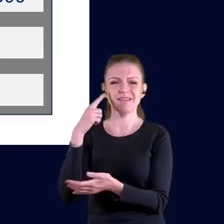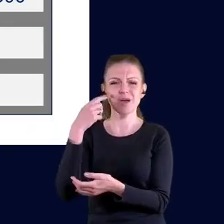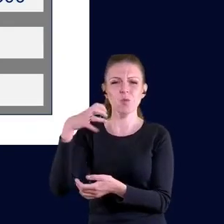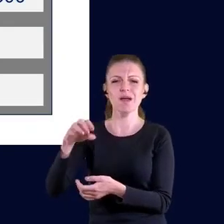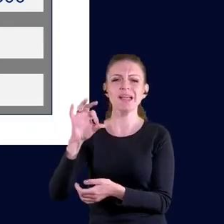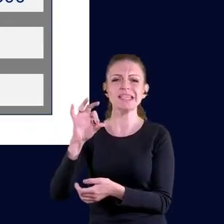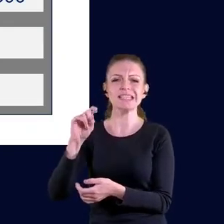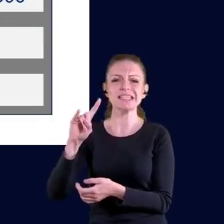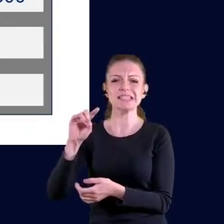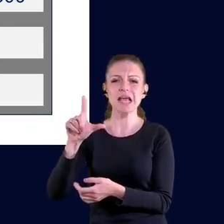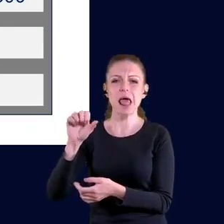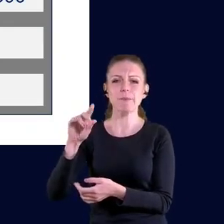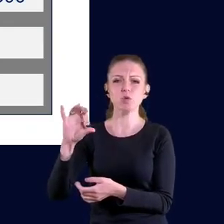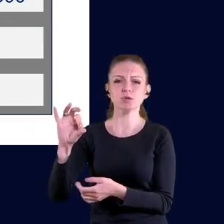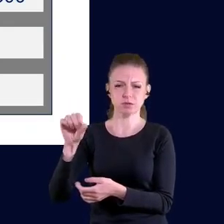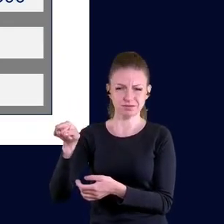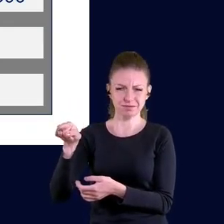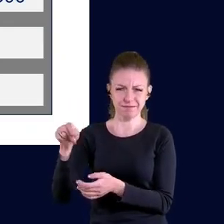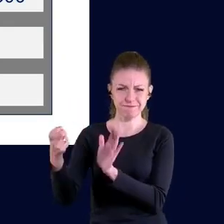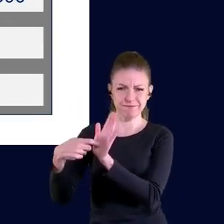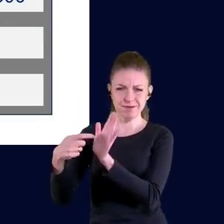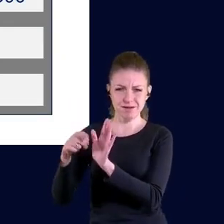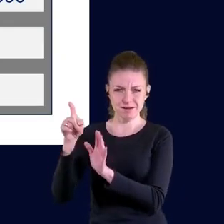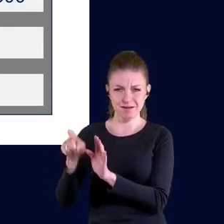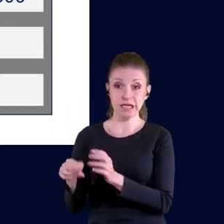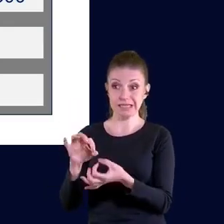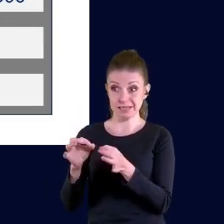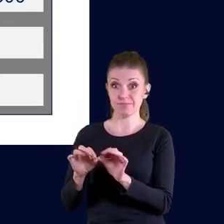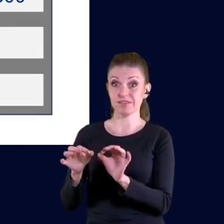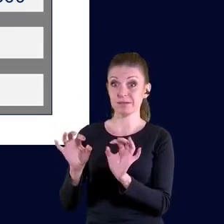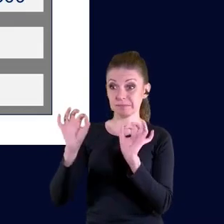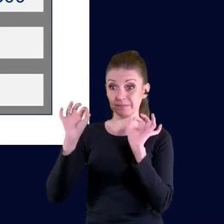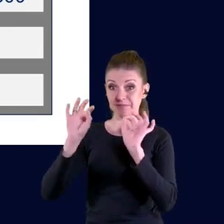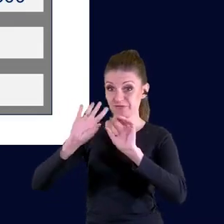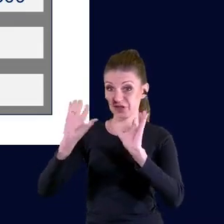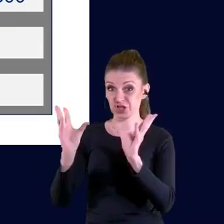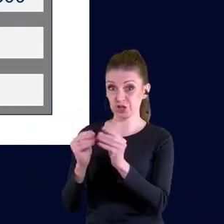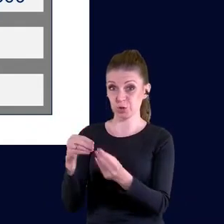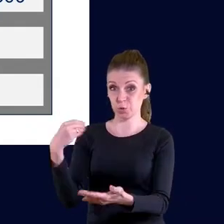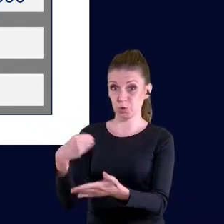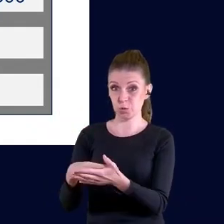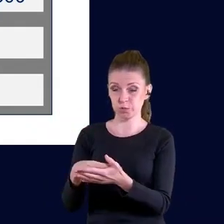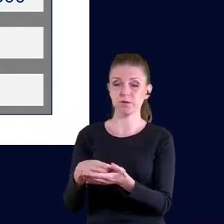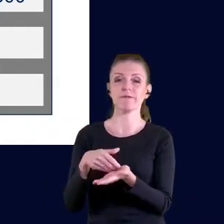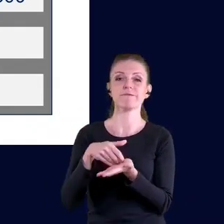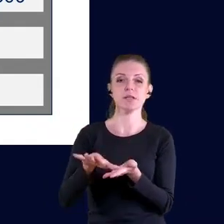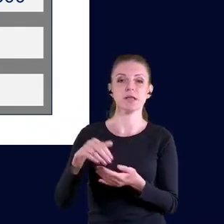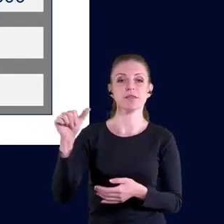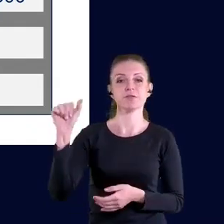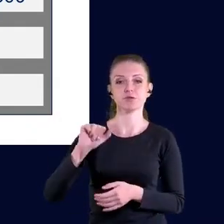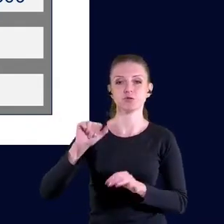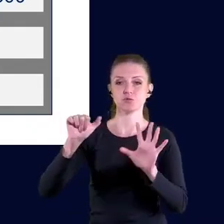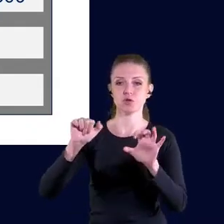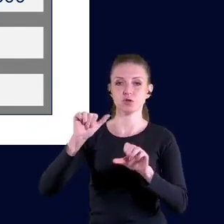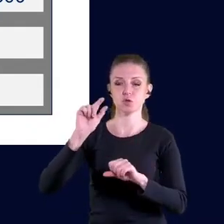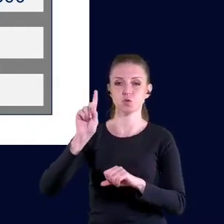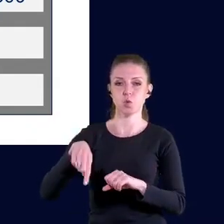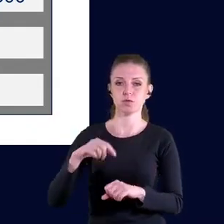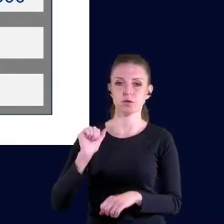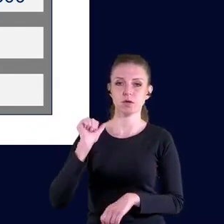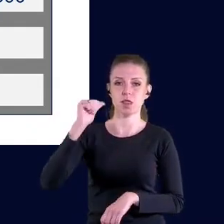to wydawali by szacunkowo 1600 złotych rocznie